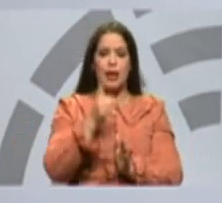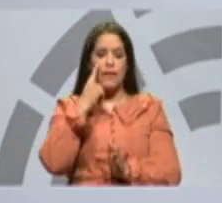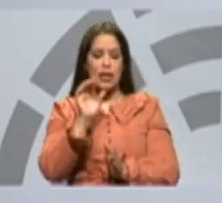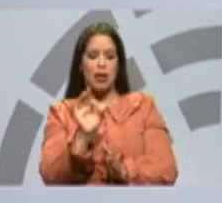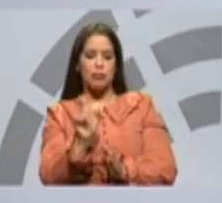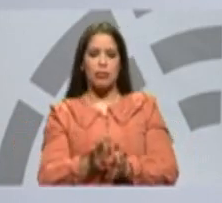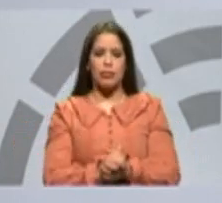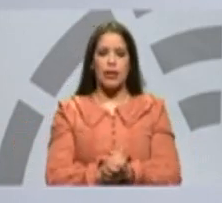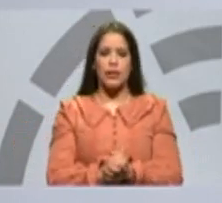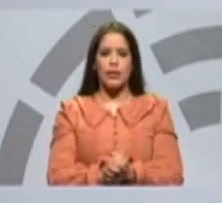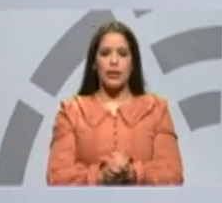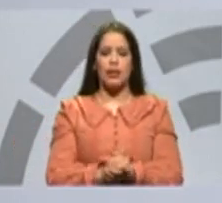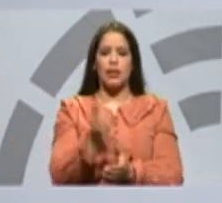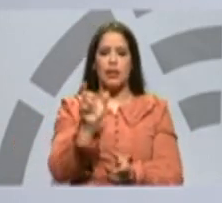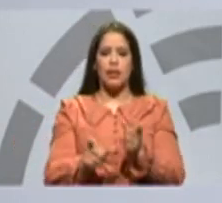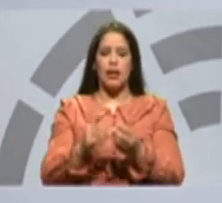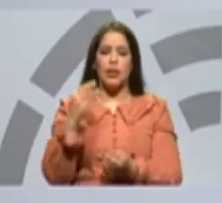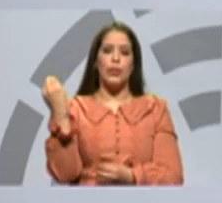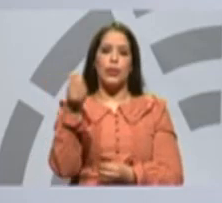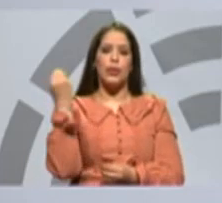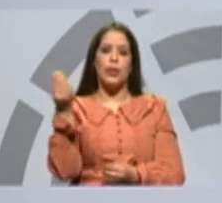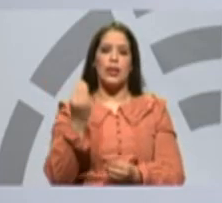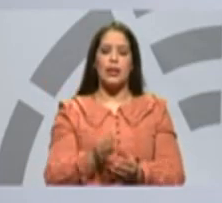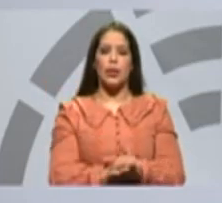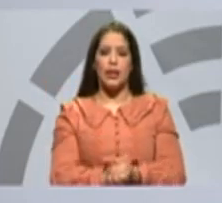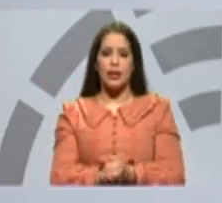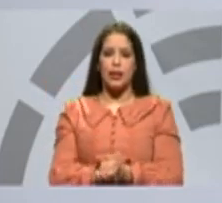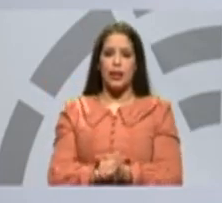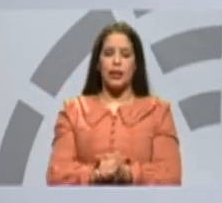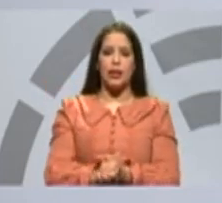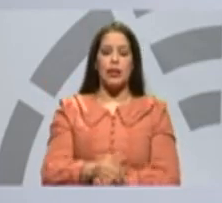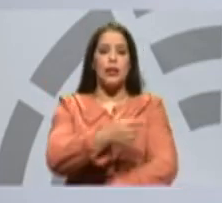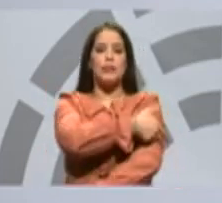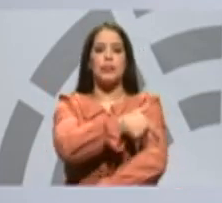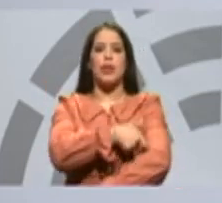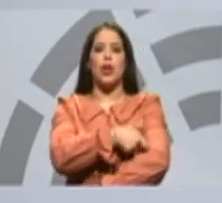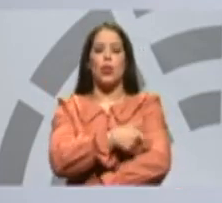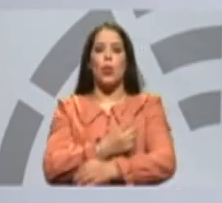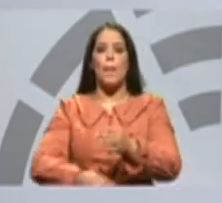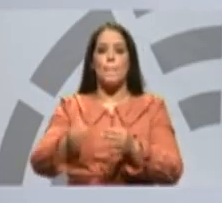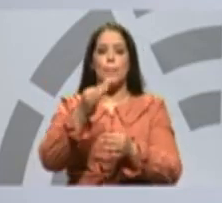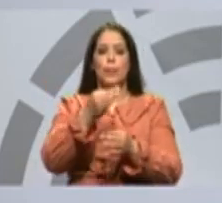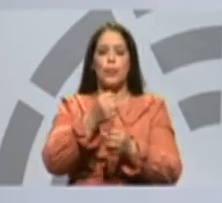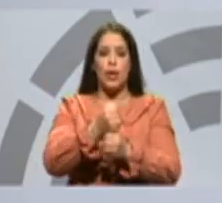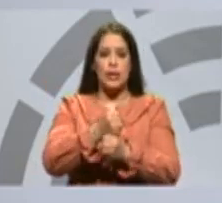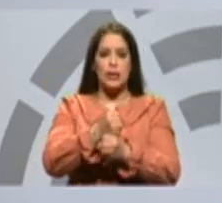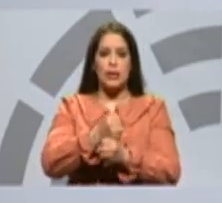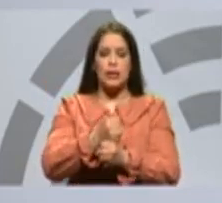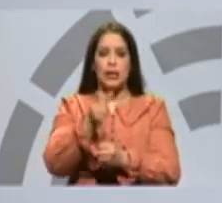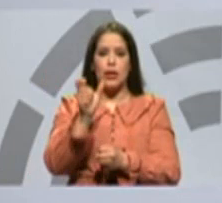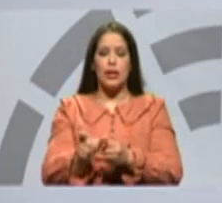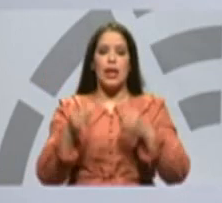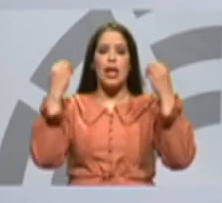التونسيه همم عضو مؤسس الجمعيه التونسيه للقانون الرياضي